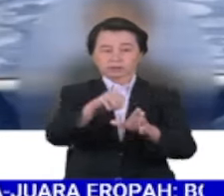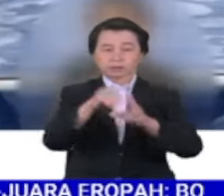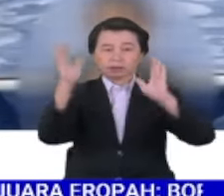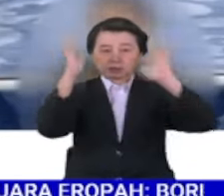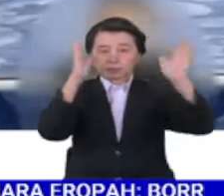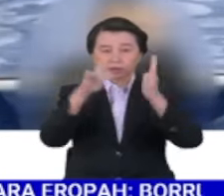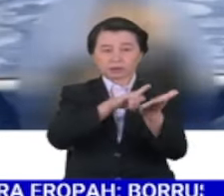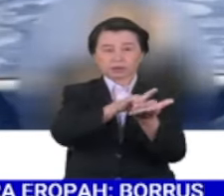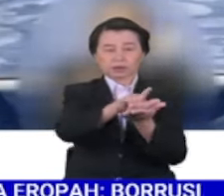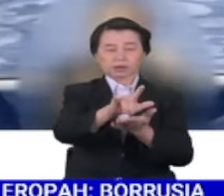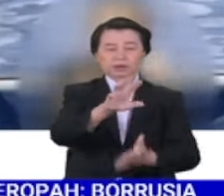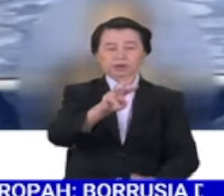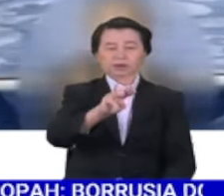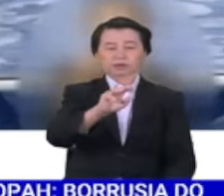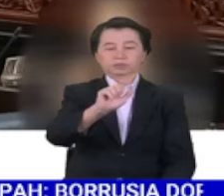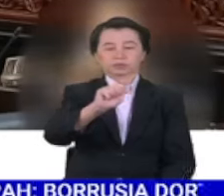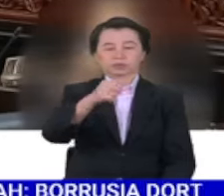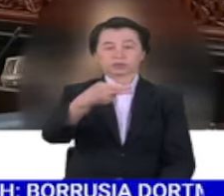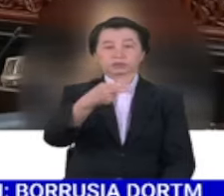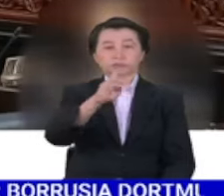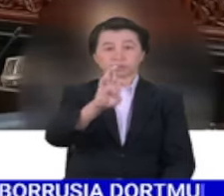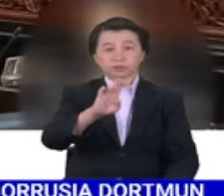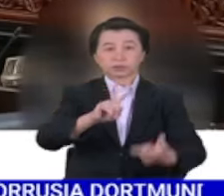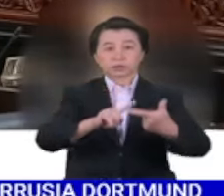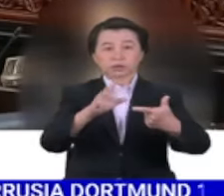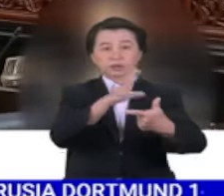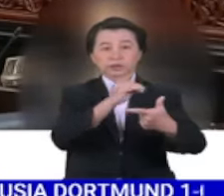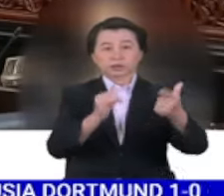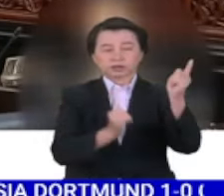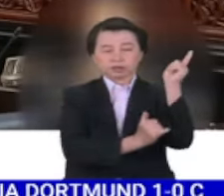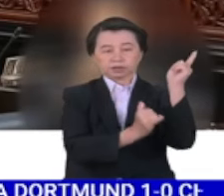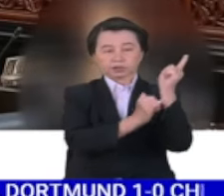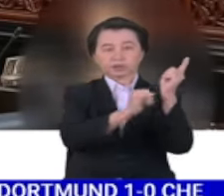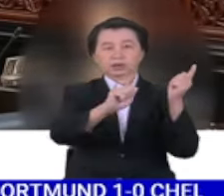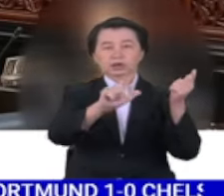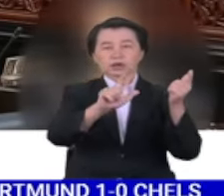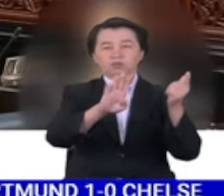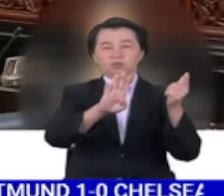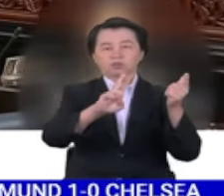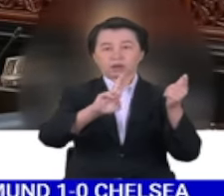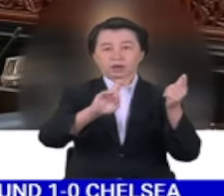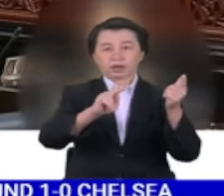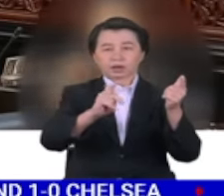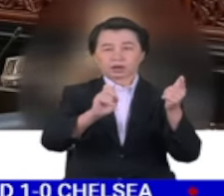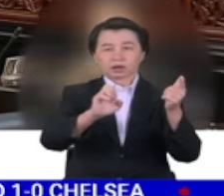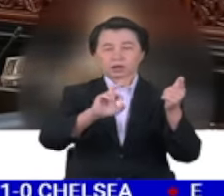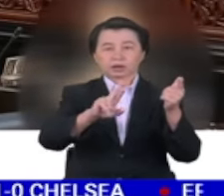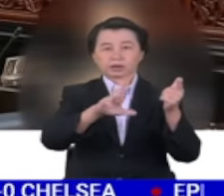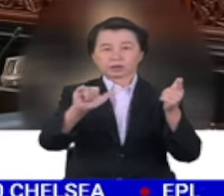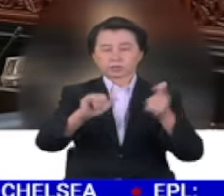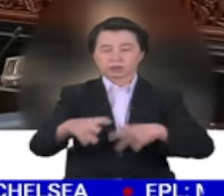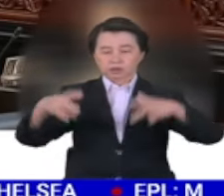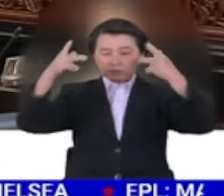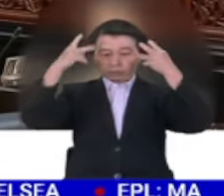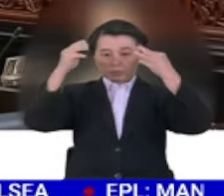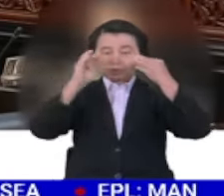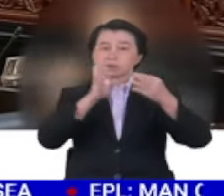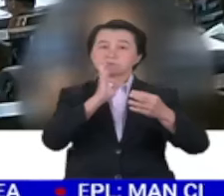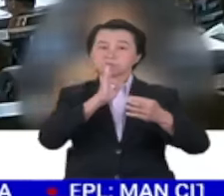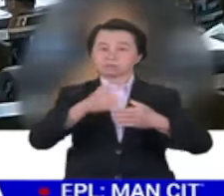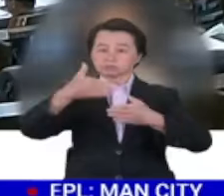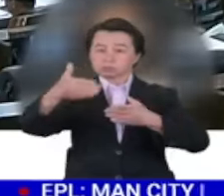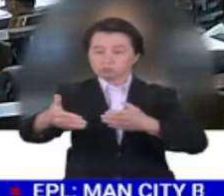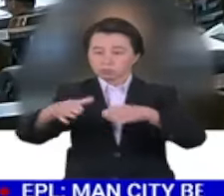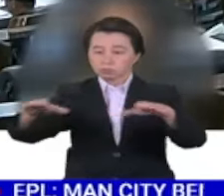Malaysia dan Yayasan Al Bukhari Menjelaskan langkah ke depan yang